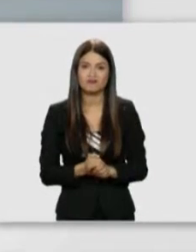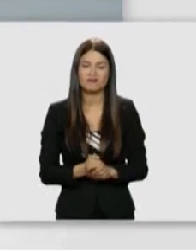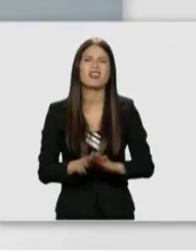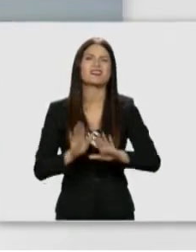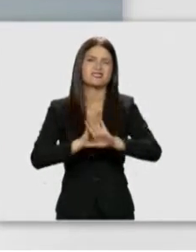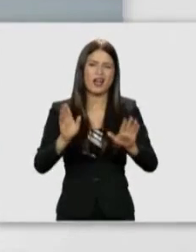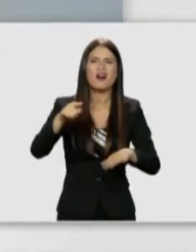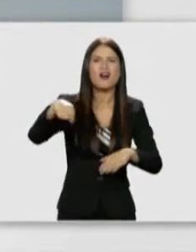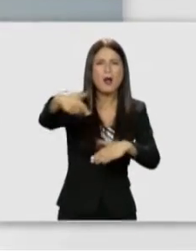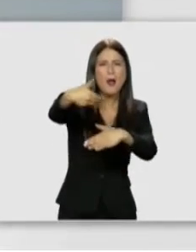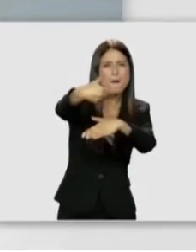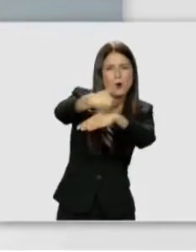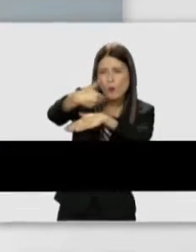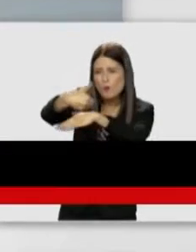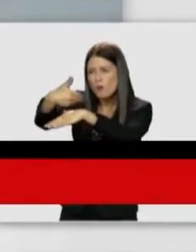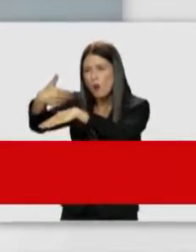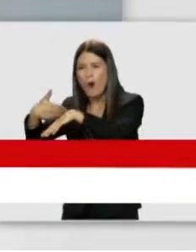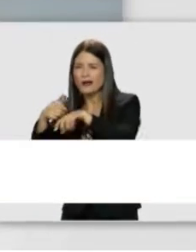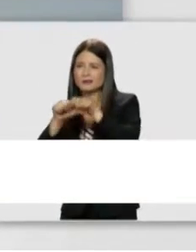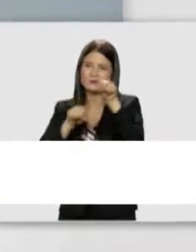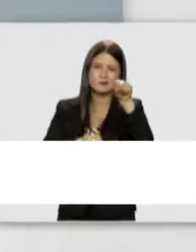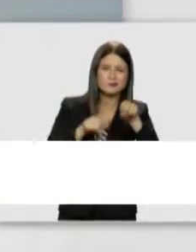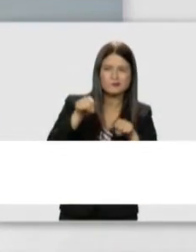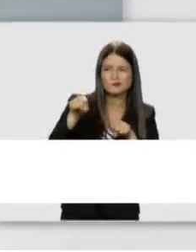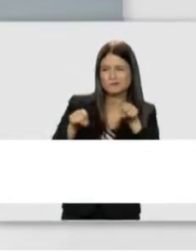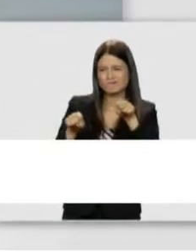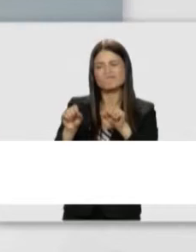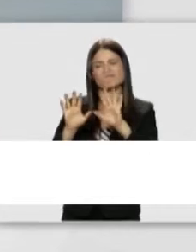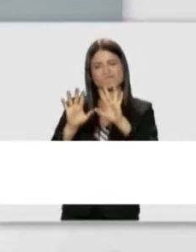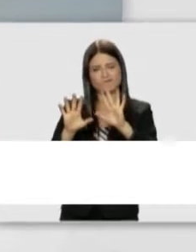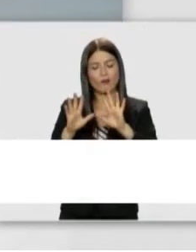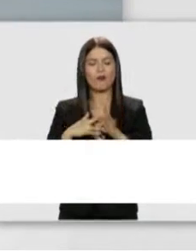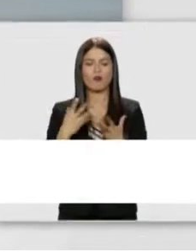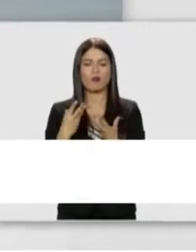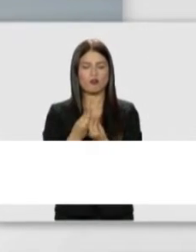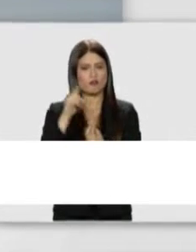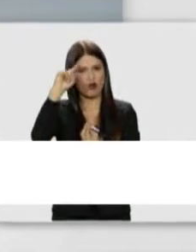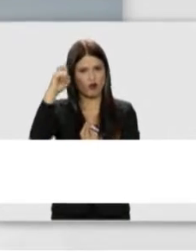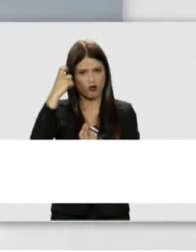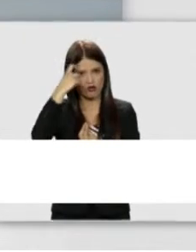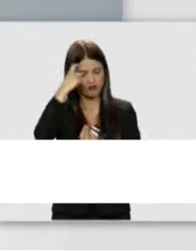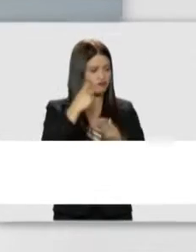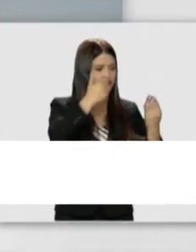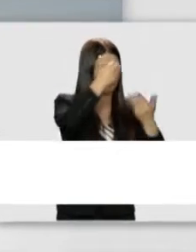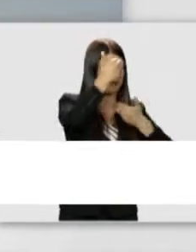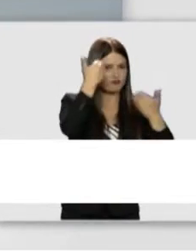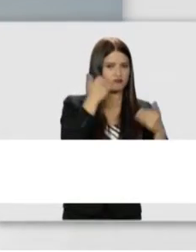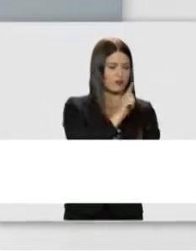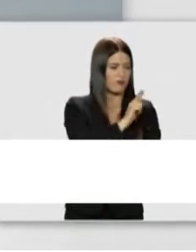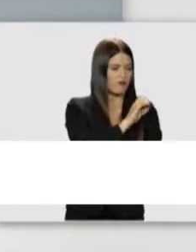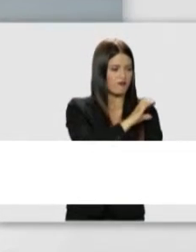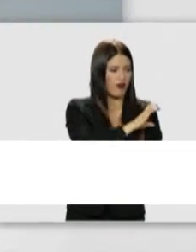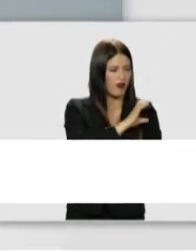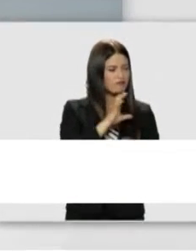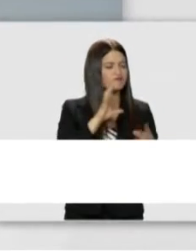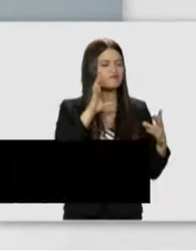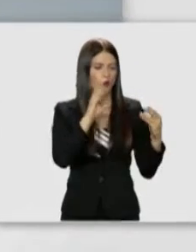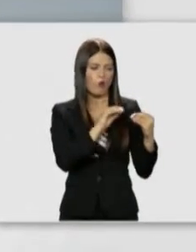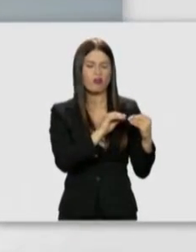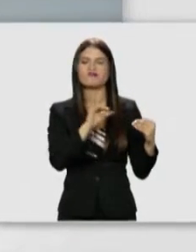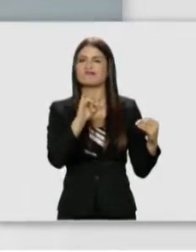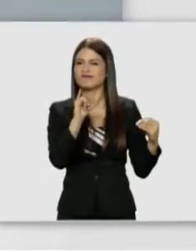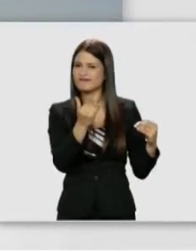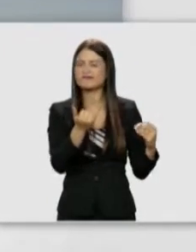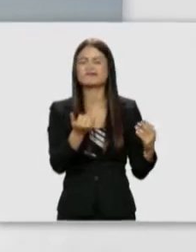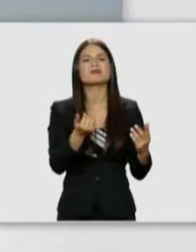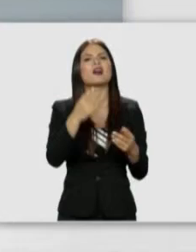Après avoir entendu toutes les propositions et les alternatives d'un accord commun avec les FARC, il est clair que la voie la plus simple et la plus légitime pour faire approuver